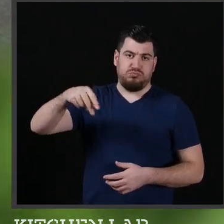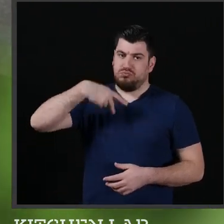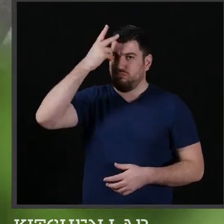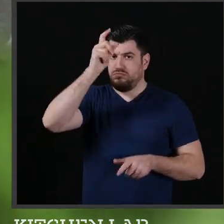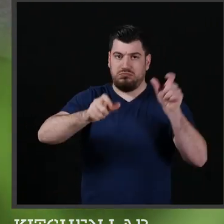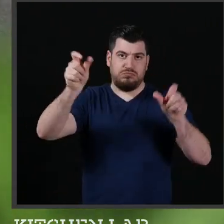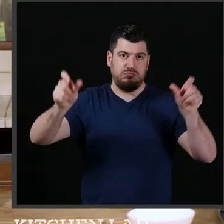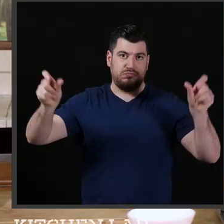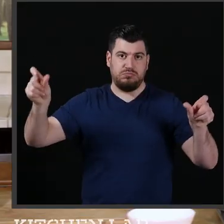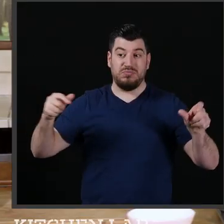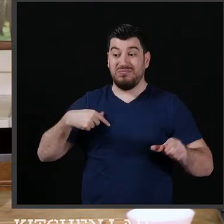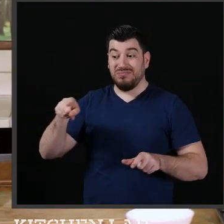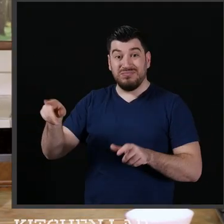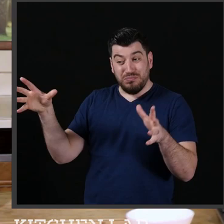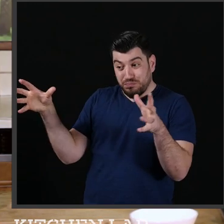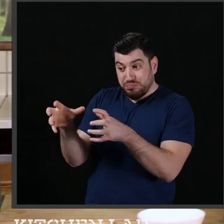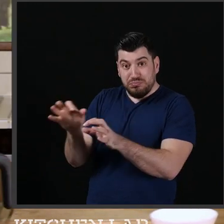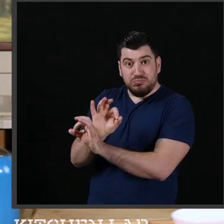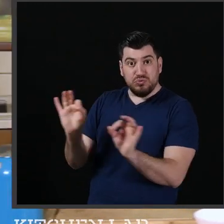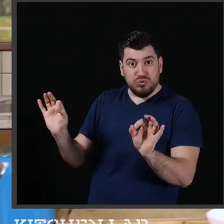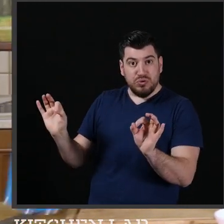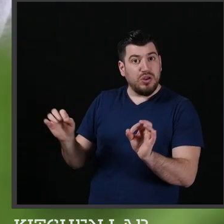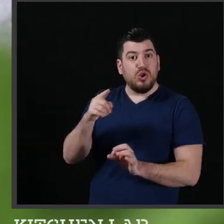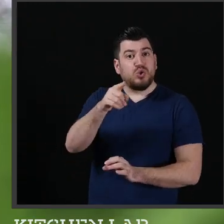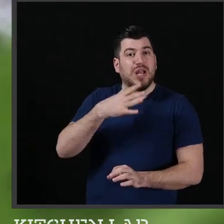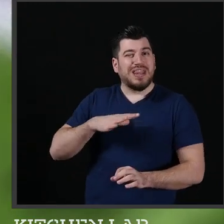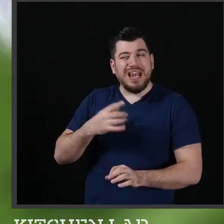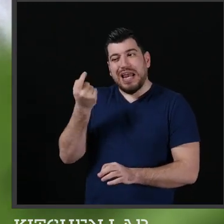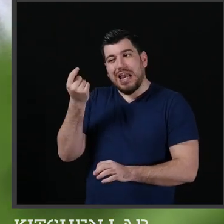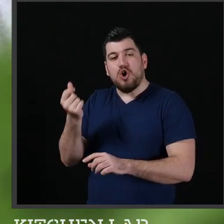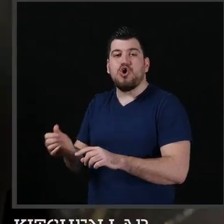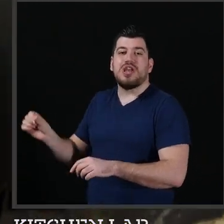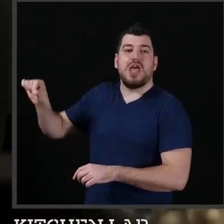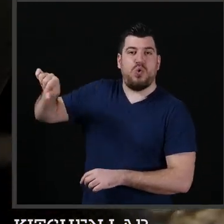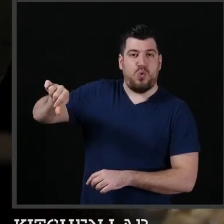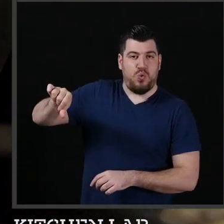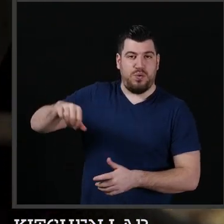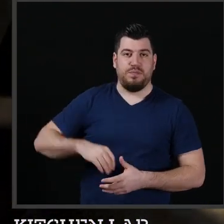Έχει πήξει πάρα πολύ, οπότε τι θέλει, ξανά αυτό που σας είπα, λίγο νεράκι.